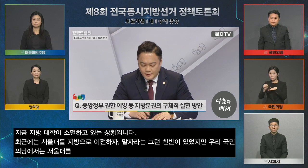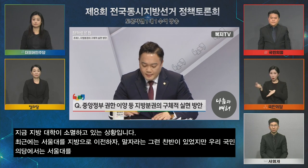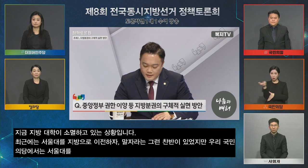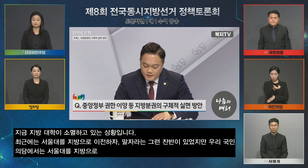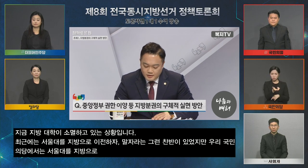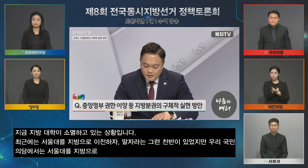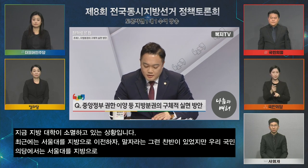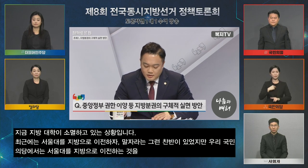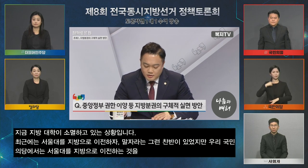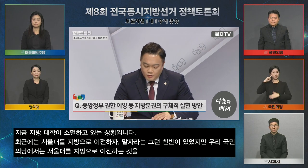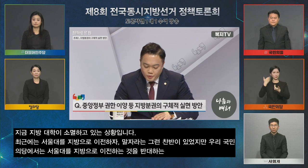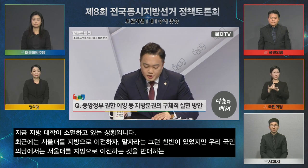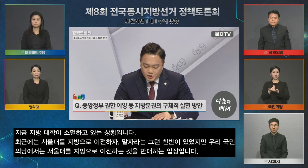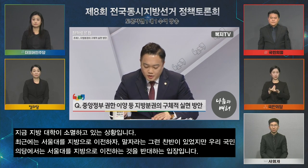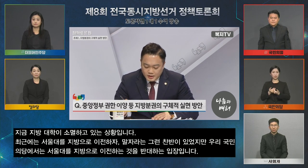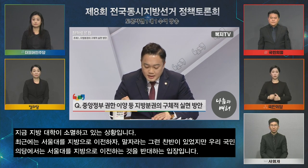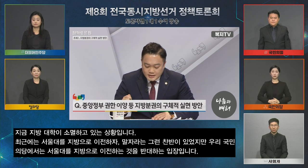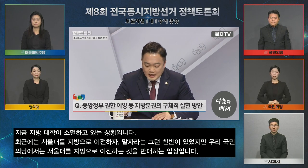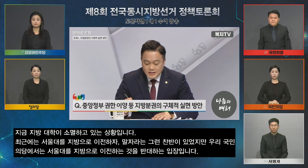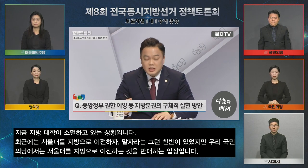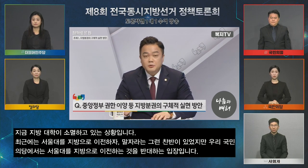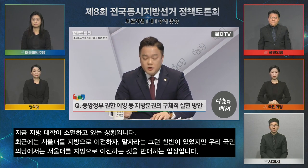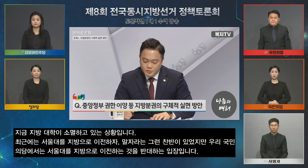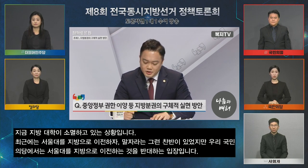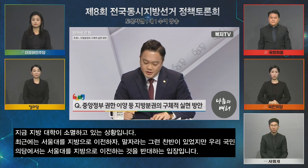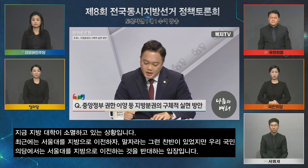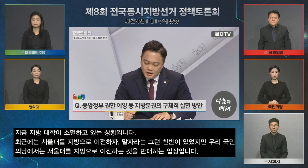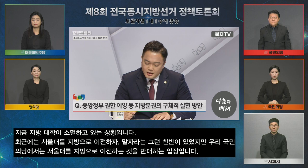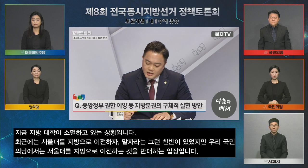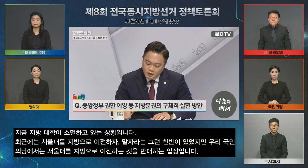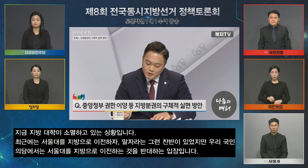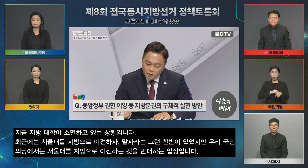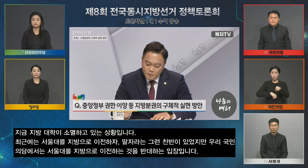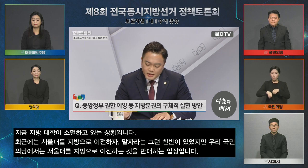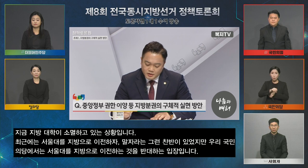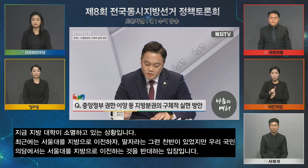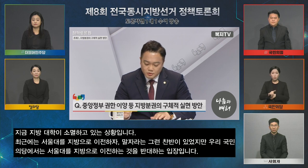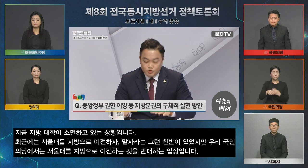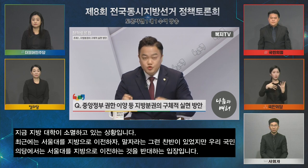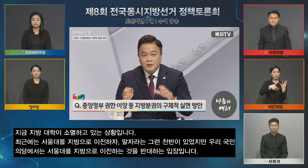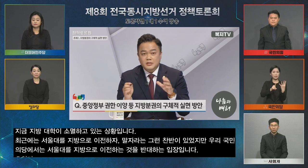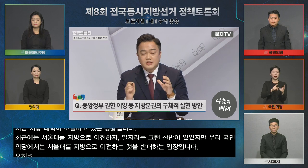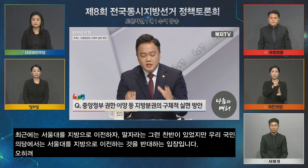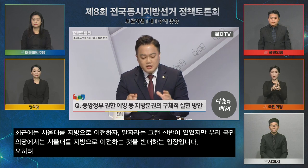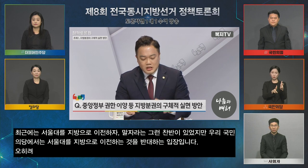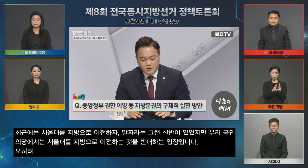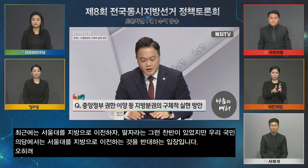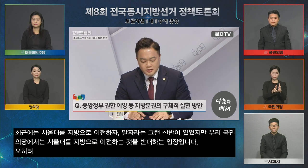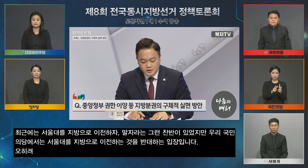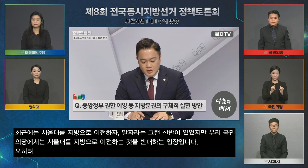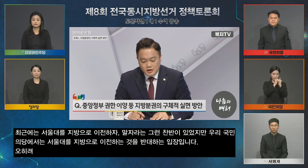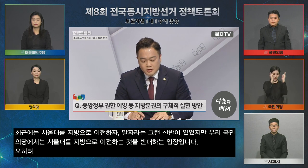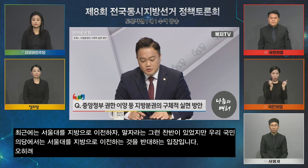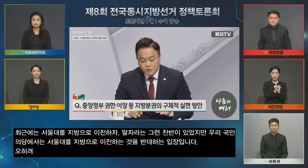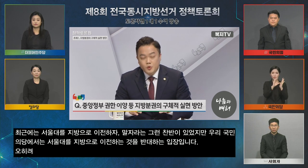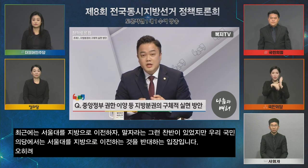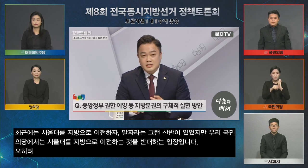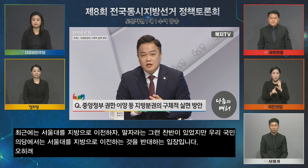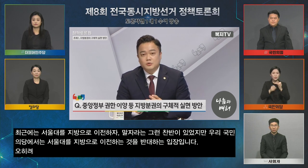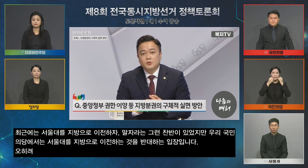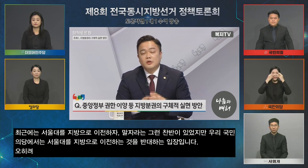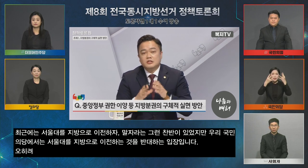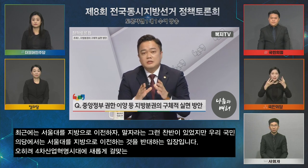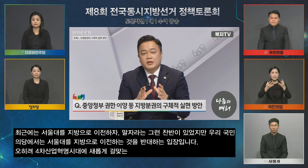입장입니다. 오히려 4차 산업혁명 시대에 새롭게 걸맞는 어떤 융합 인재를 길러내는 그런